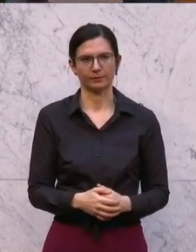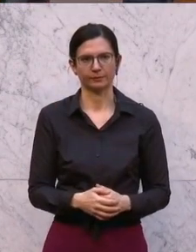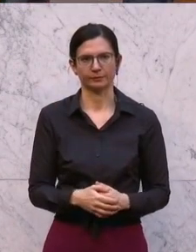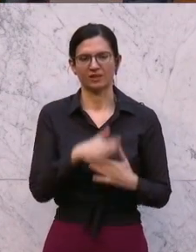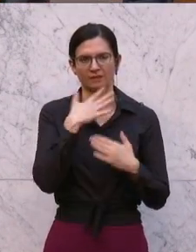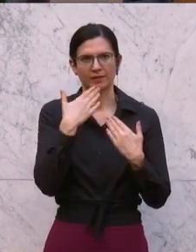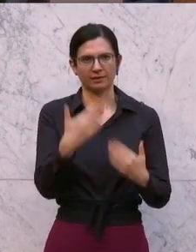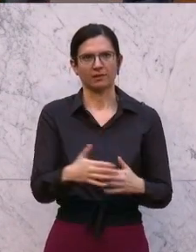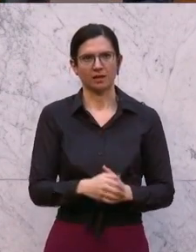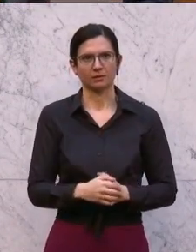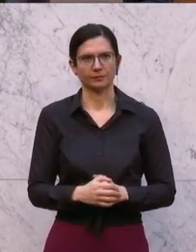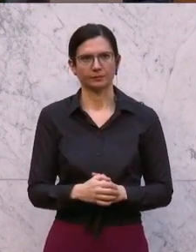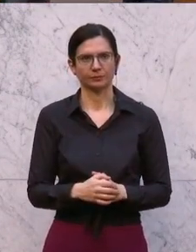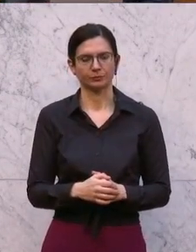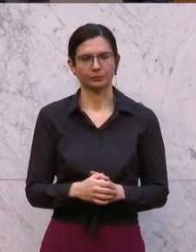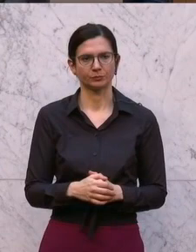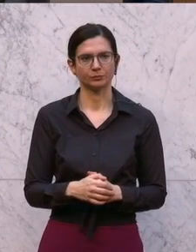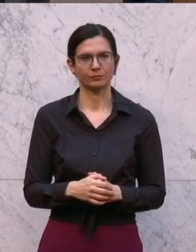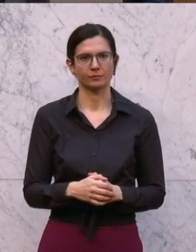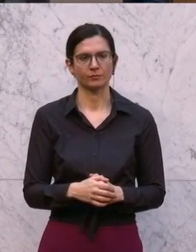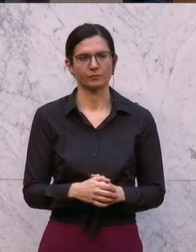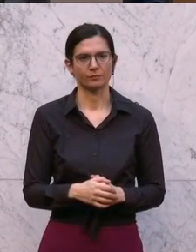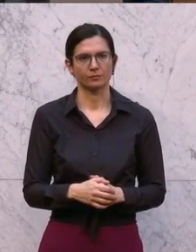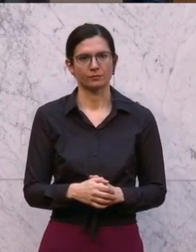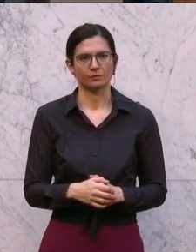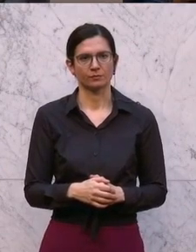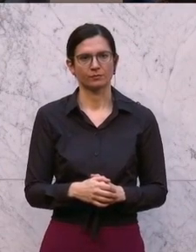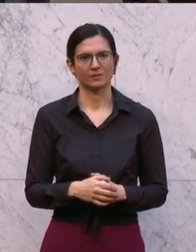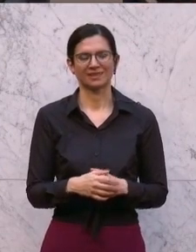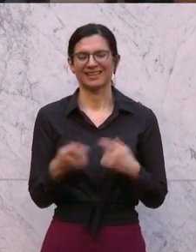Das war Ruth Becher, die für die SPÖ einen Entschließungsantrag eingebracht hat.